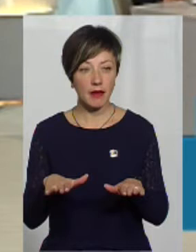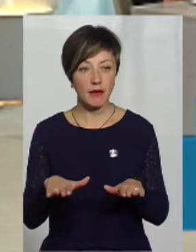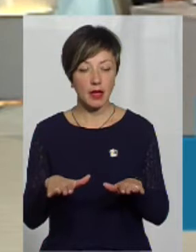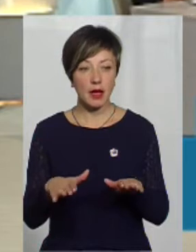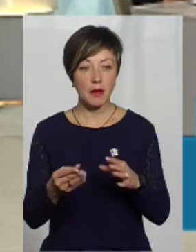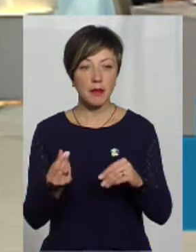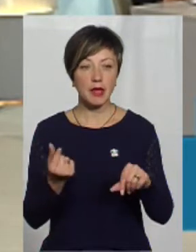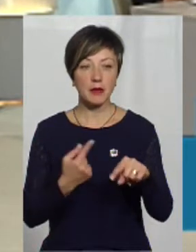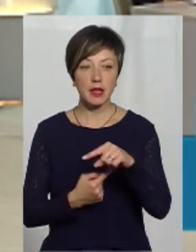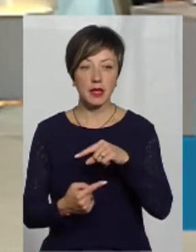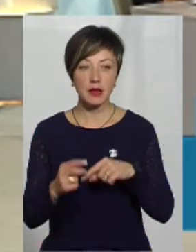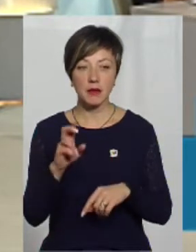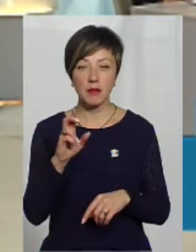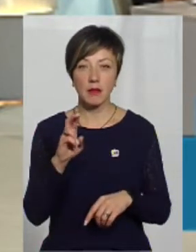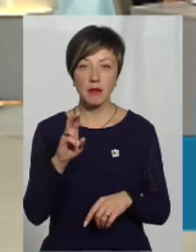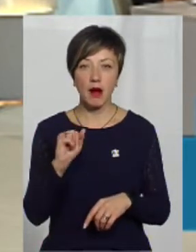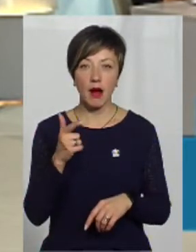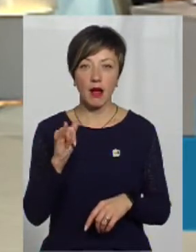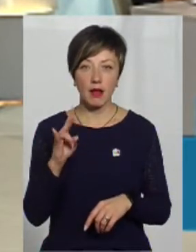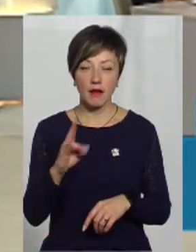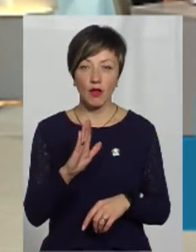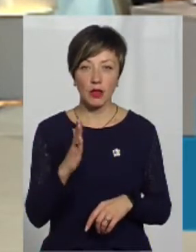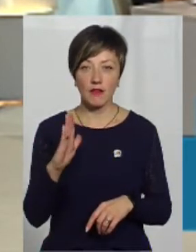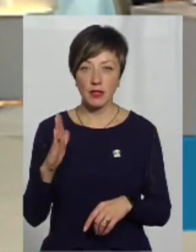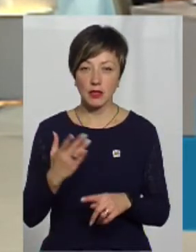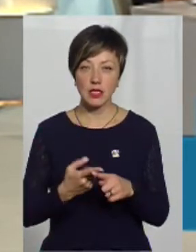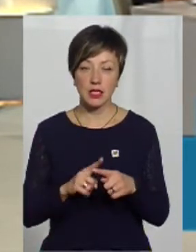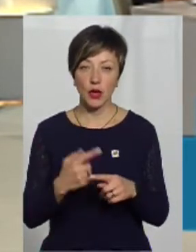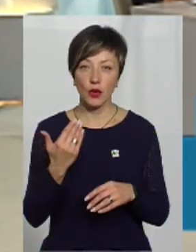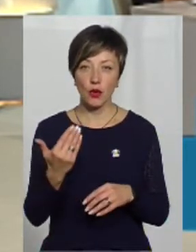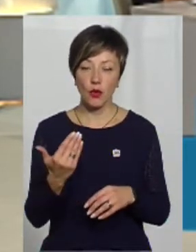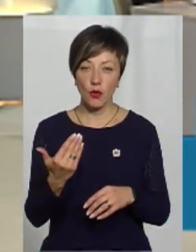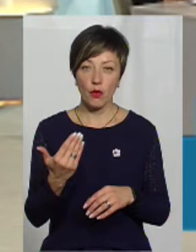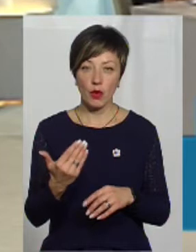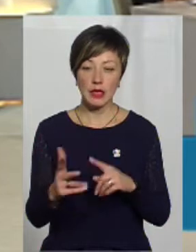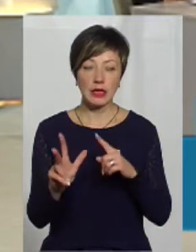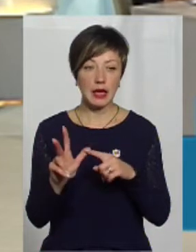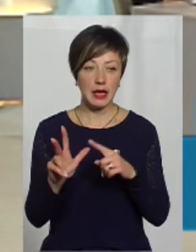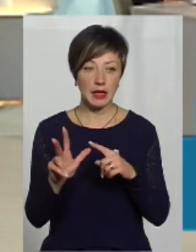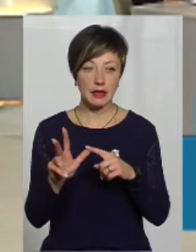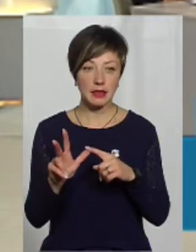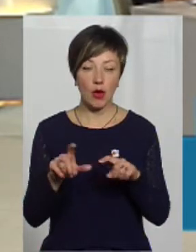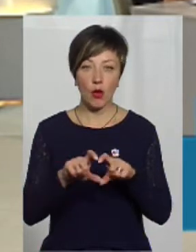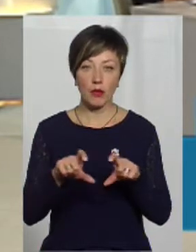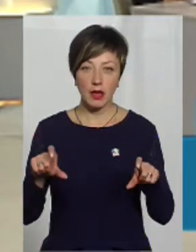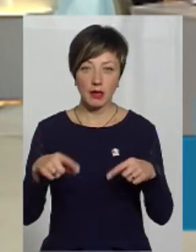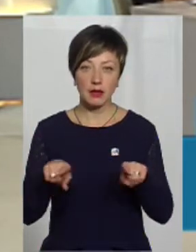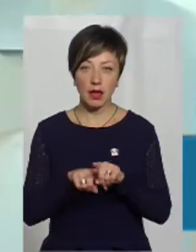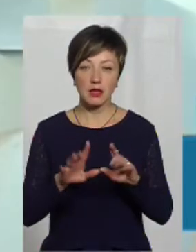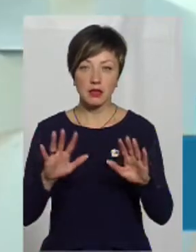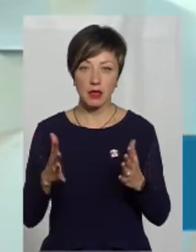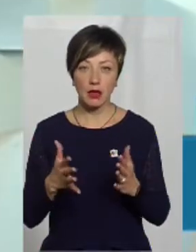там підприємець, багін такий Володимир Васильович. Це, до речі, його в цьому році третій здаточний об'єкт, так